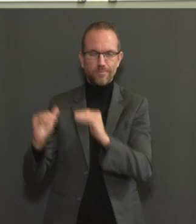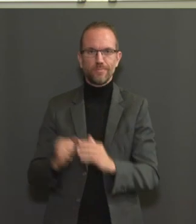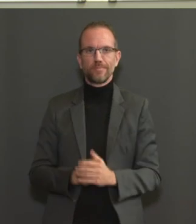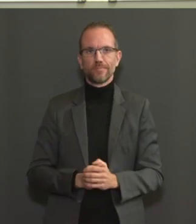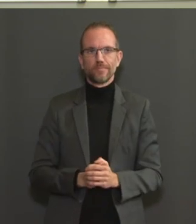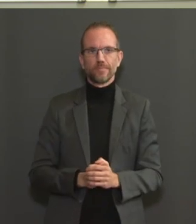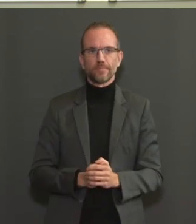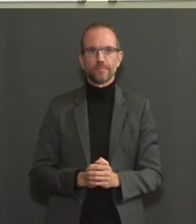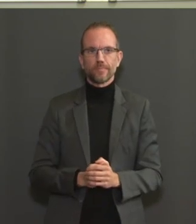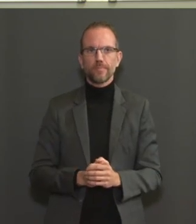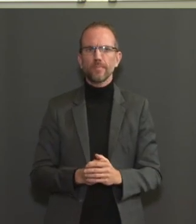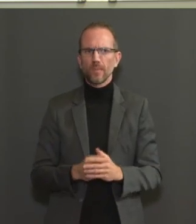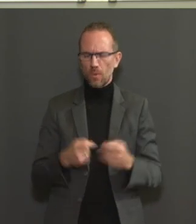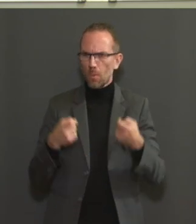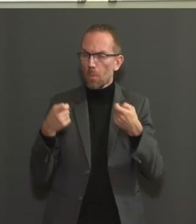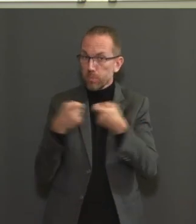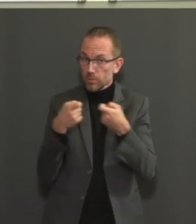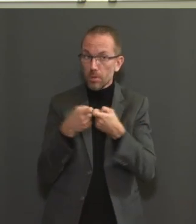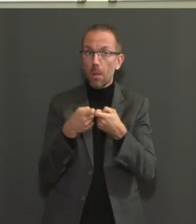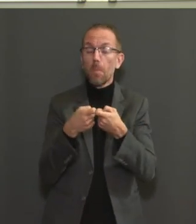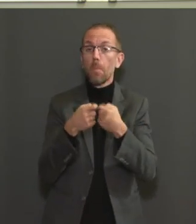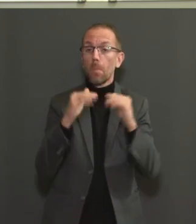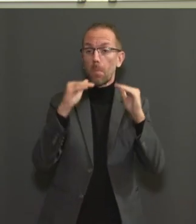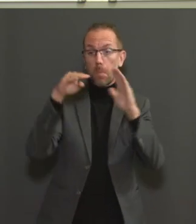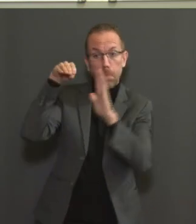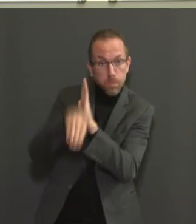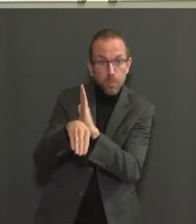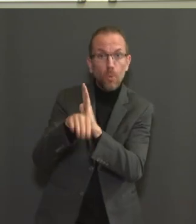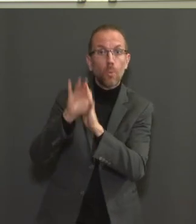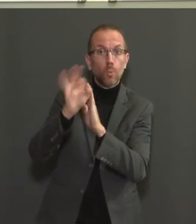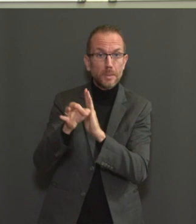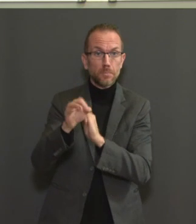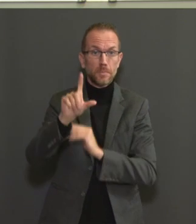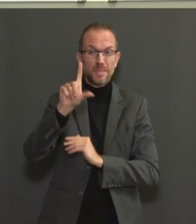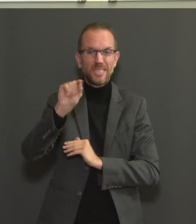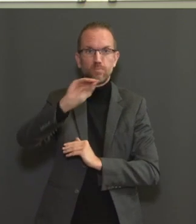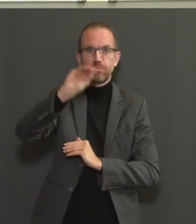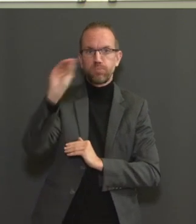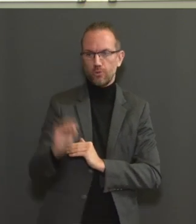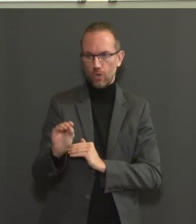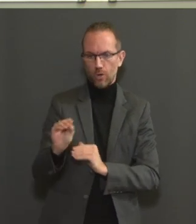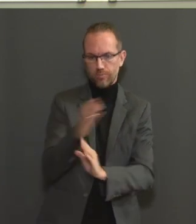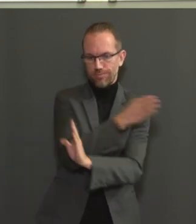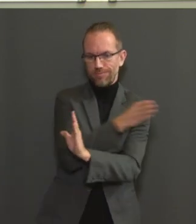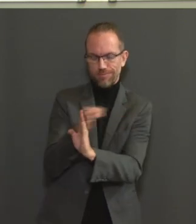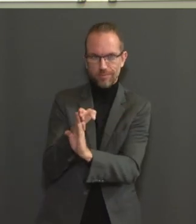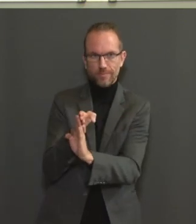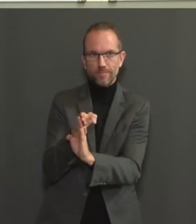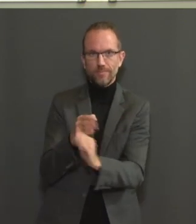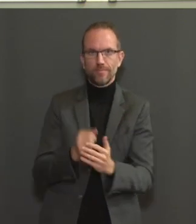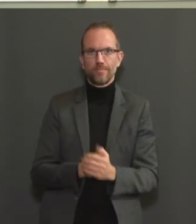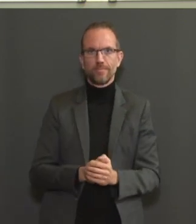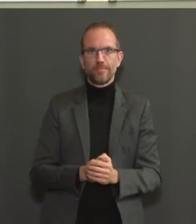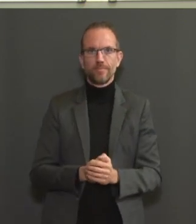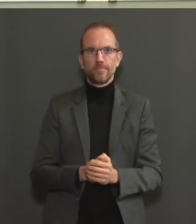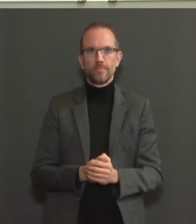Bruxelles-Capitale continue à montrer une diminution de l'ordre de 10% sur base hebdomadaire. Sur la carte du